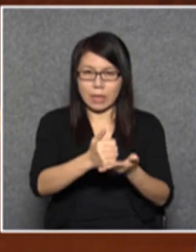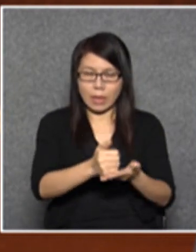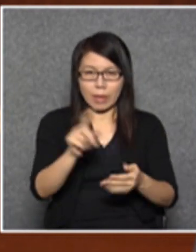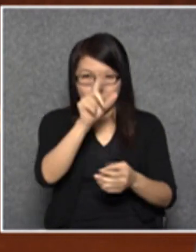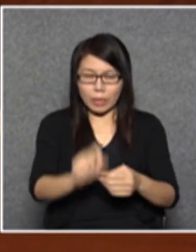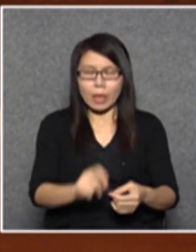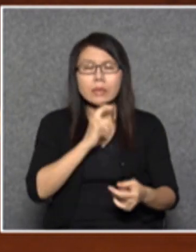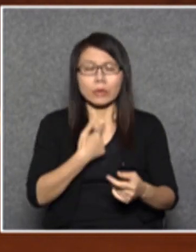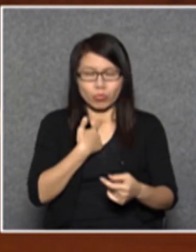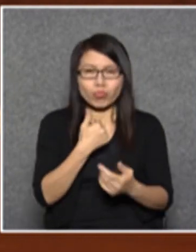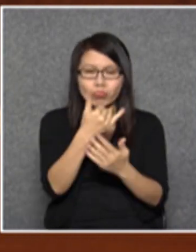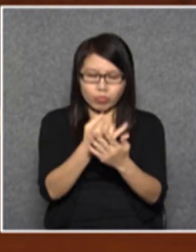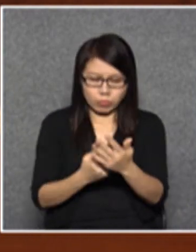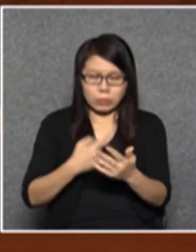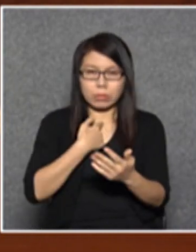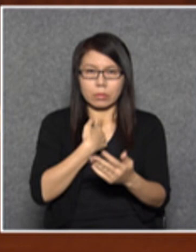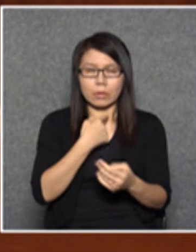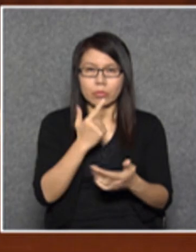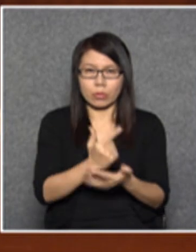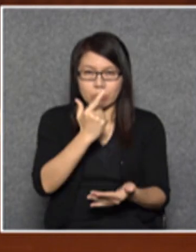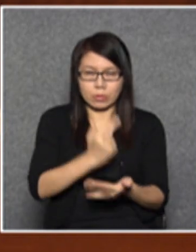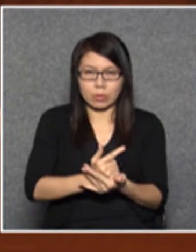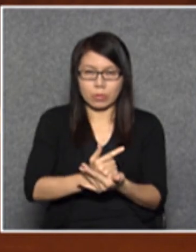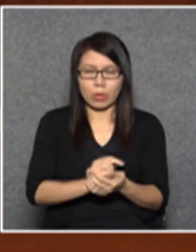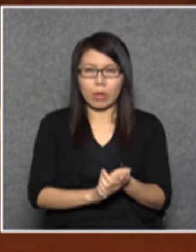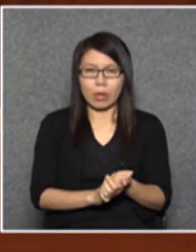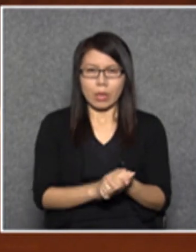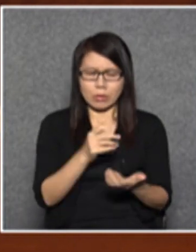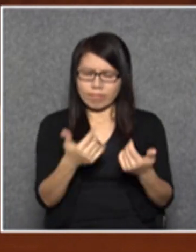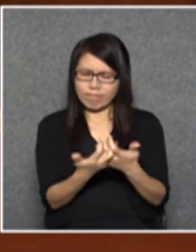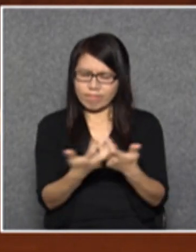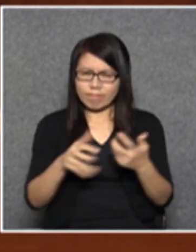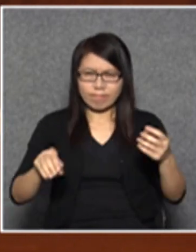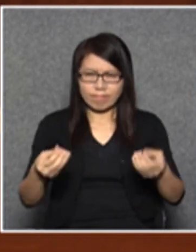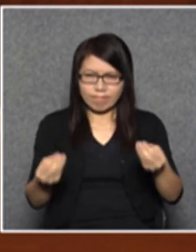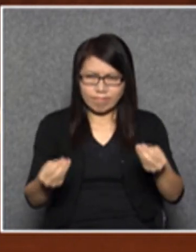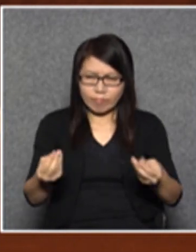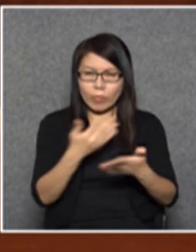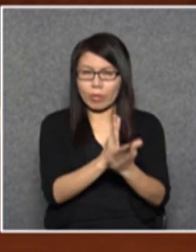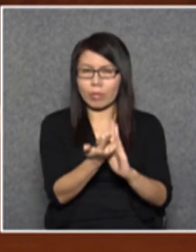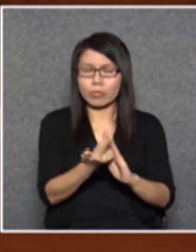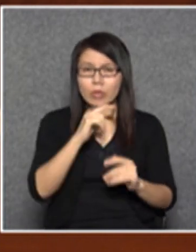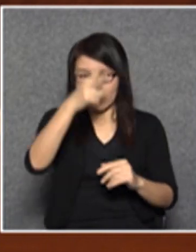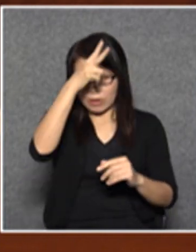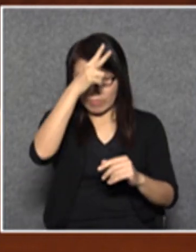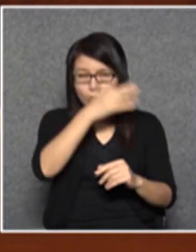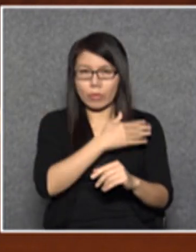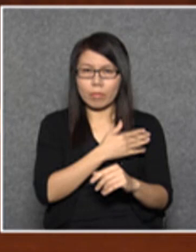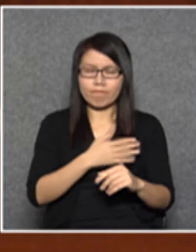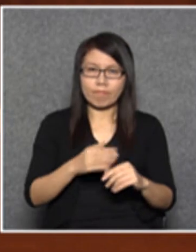嘅。最重要嘅咧就係我哋做到衡工量值嗰一點，就政府無論係以乜嘢